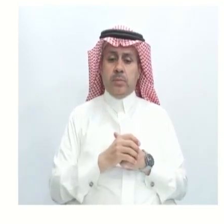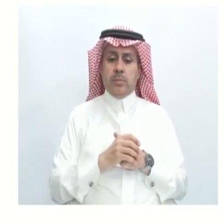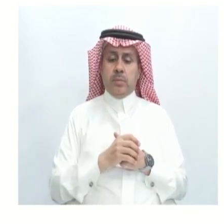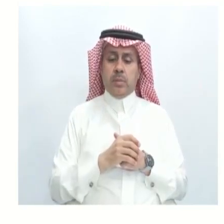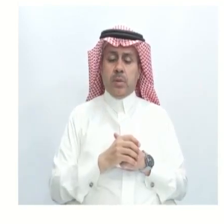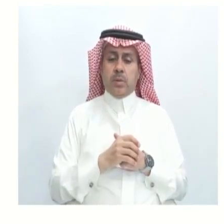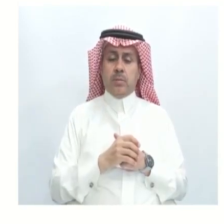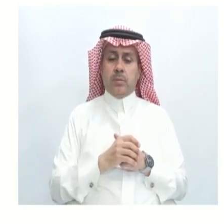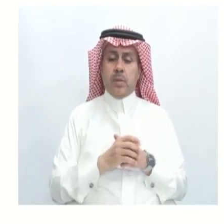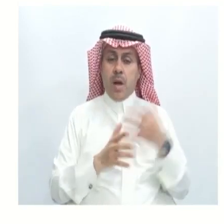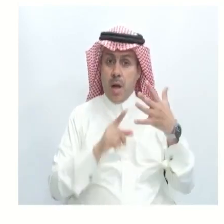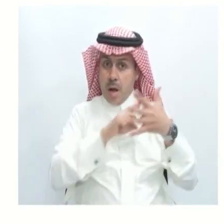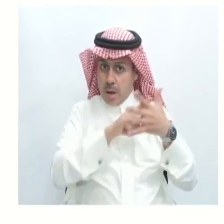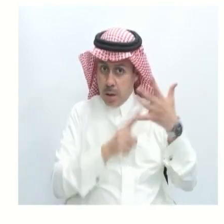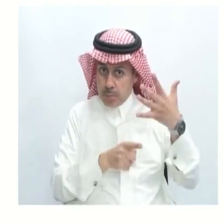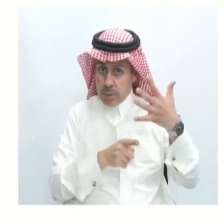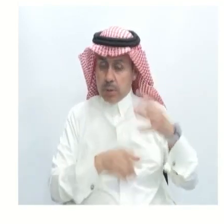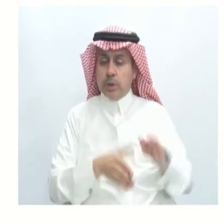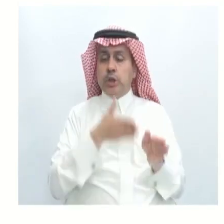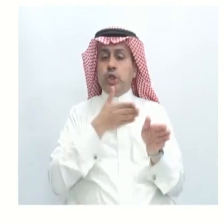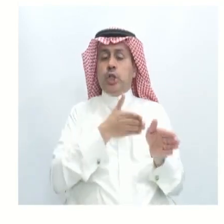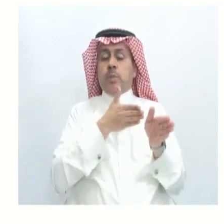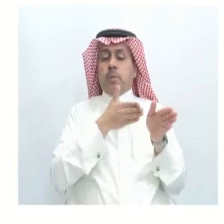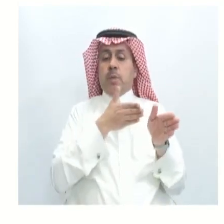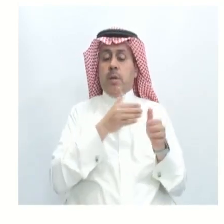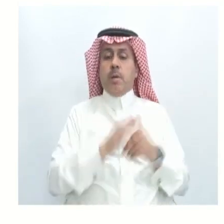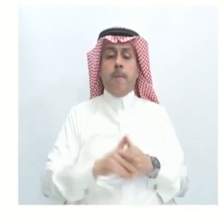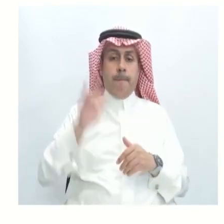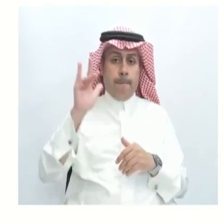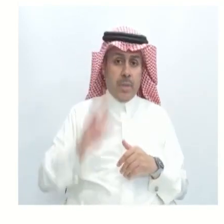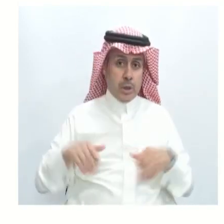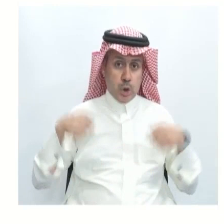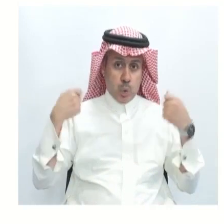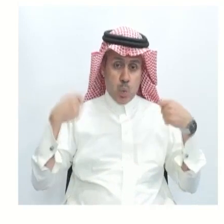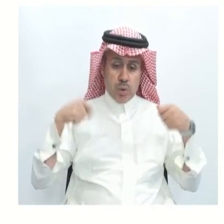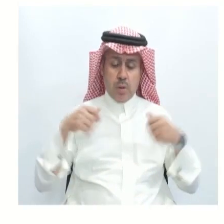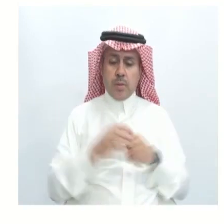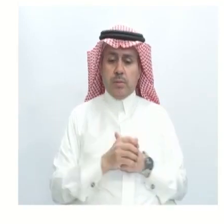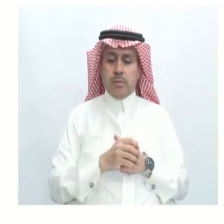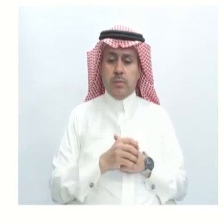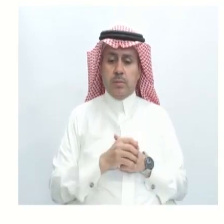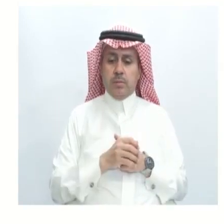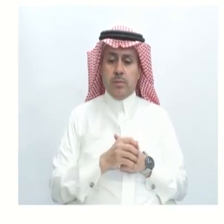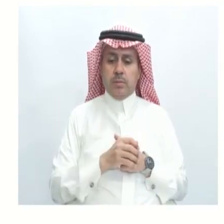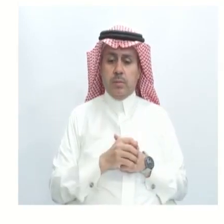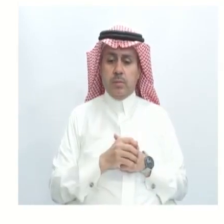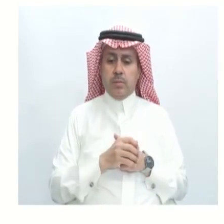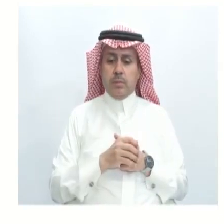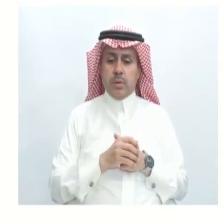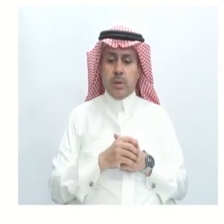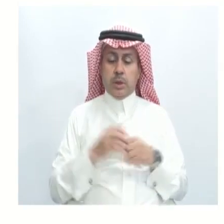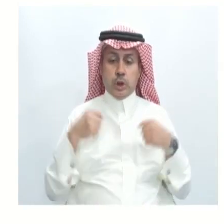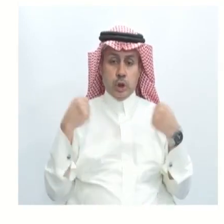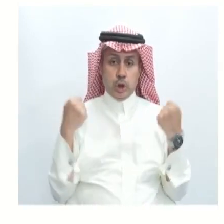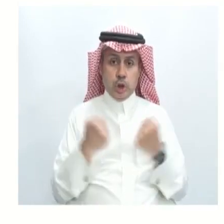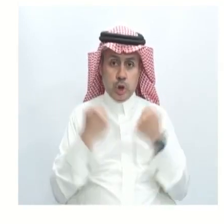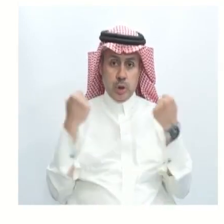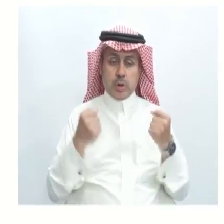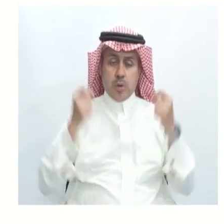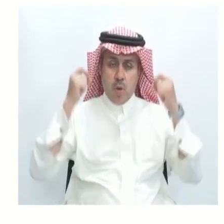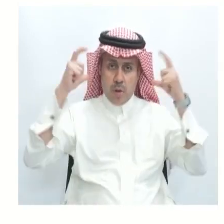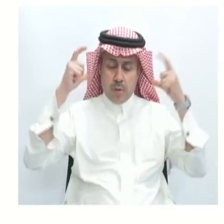والتشكيلات هي تتبع الى مجلس لمجلس الوزراء هنا نشاط اثرائي